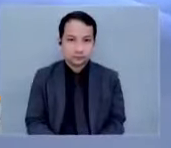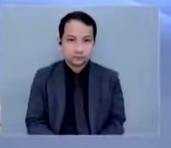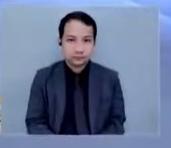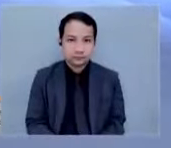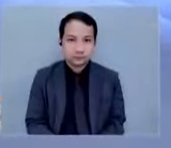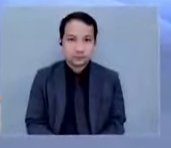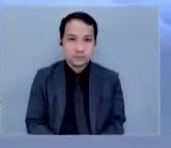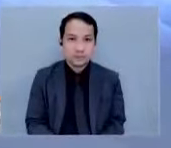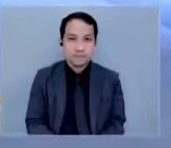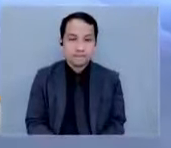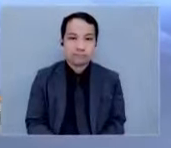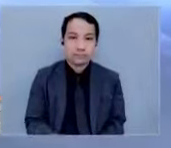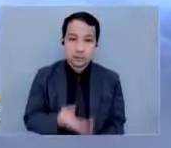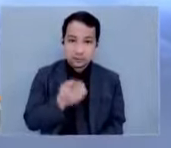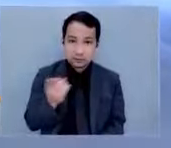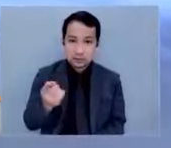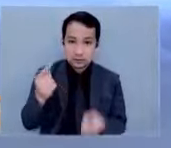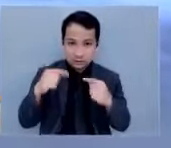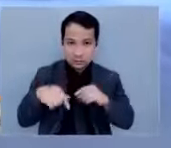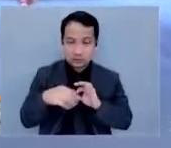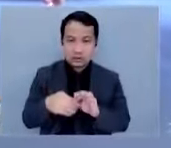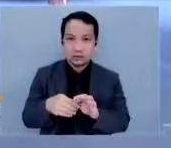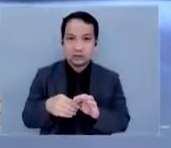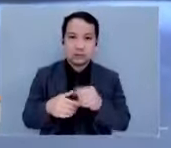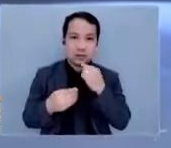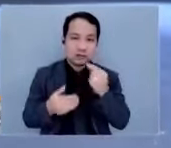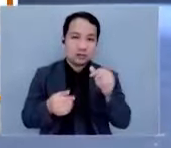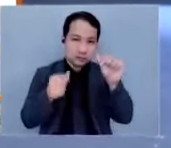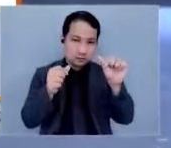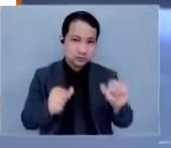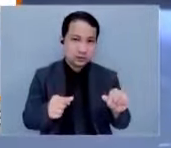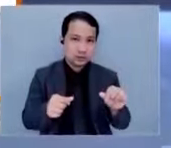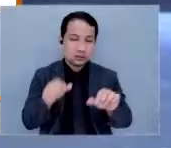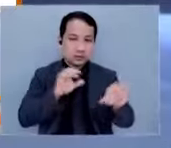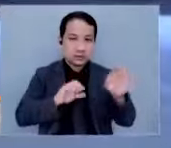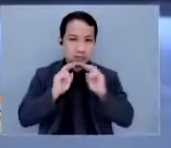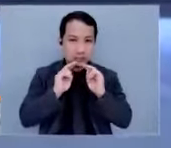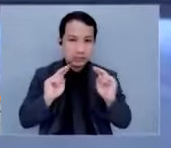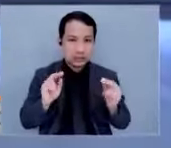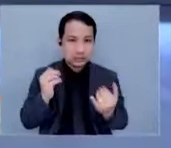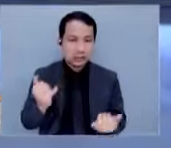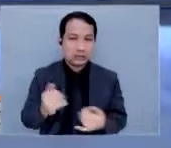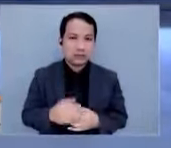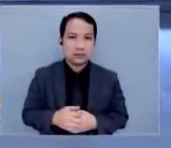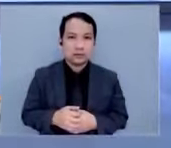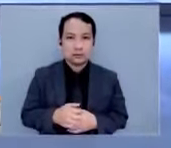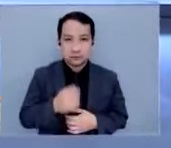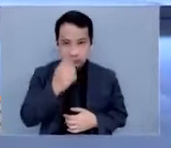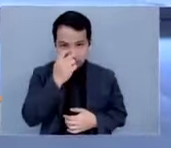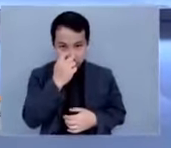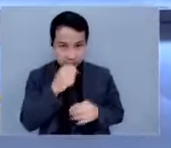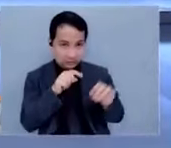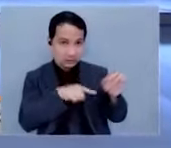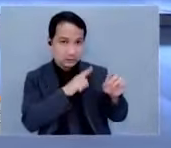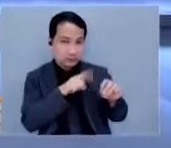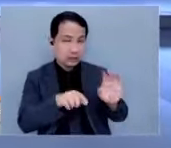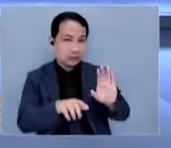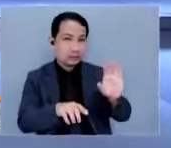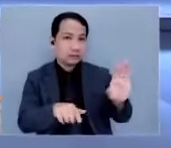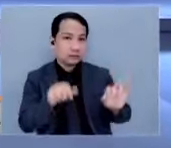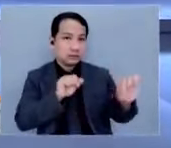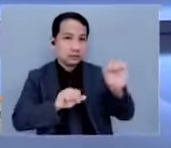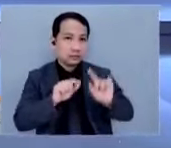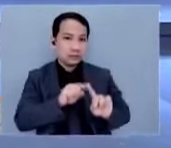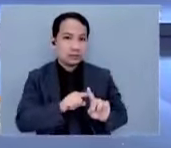Mga kapatid, eto na nga ang mga maiinit na showbiz balita ngayong Martes. Iniintriga ngayon ang actress na